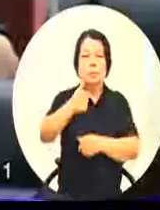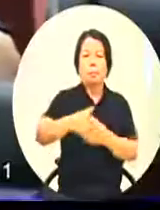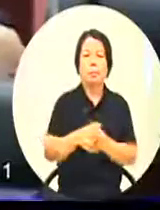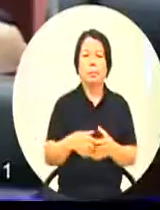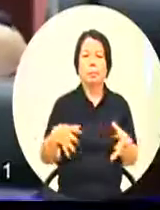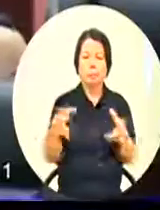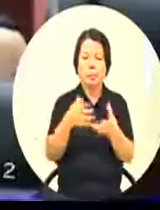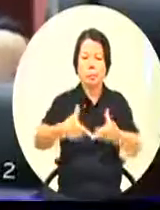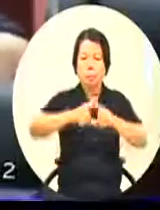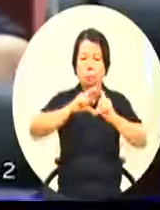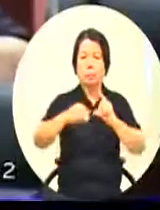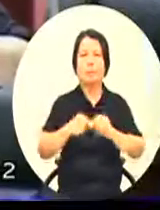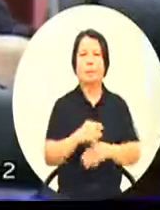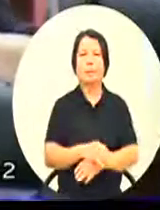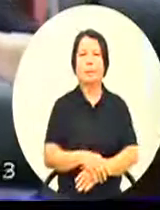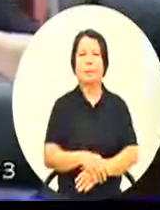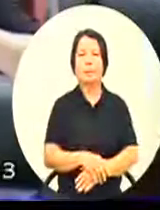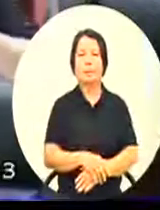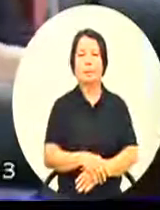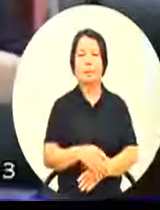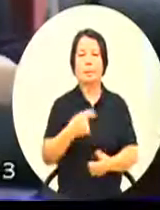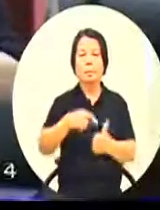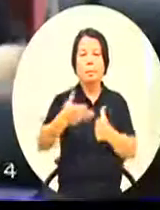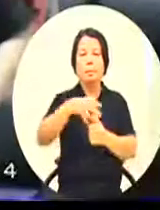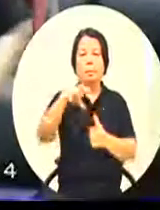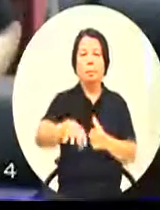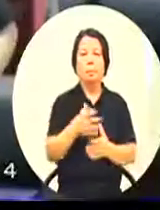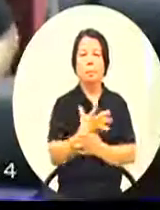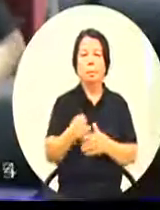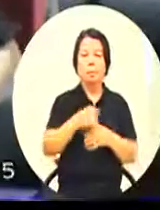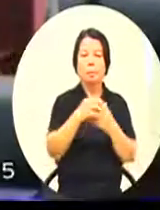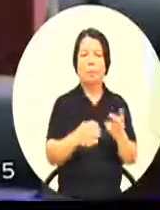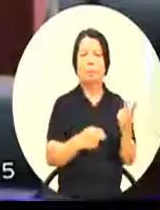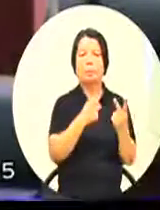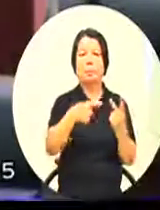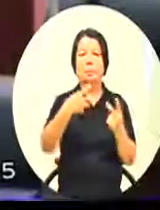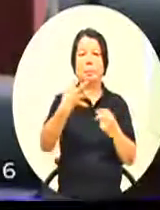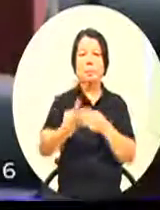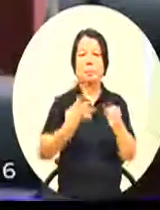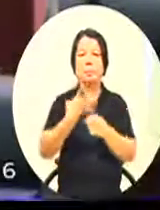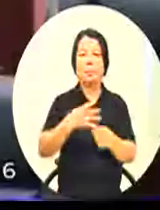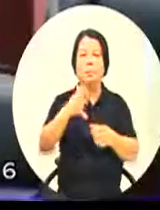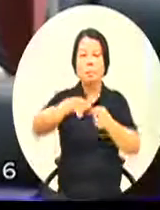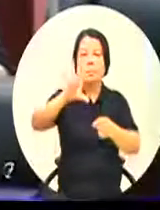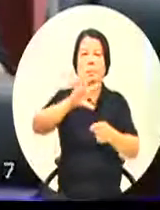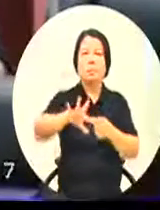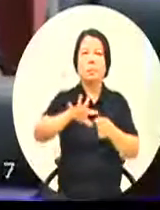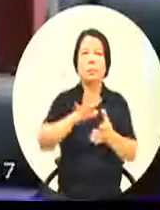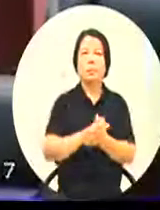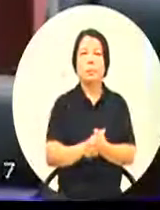回答。教育部有一个数据指出，2014年高雄高中的这个